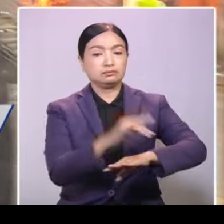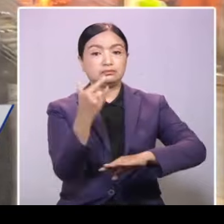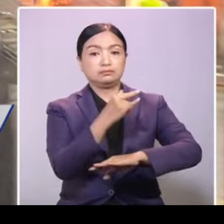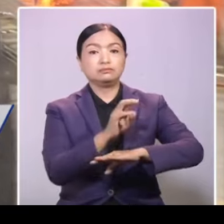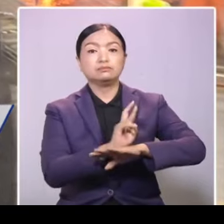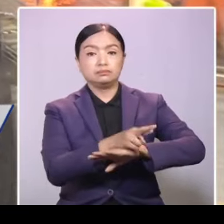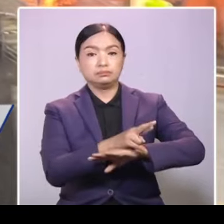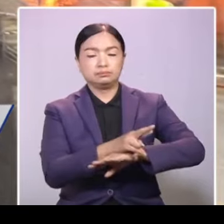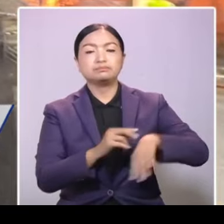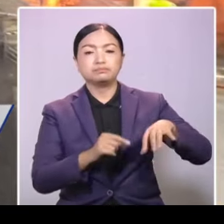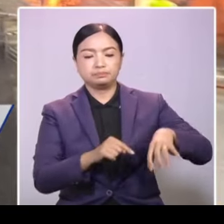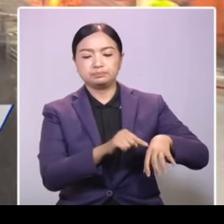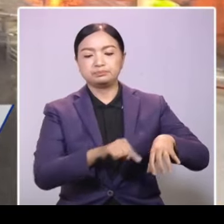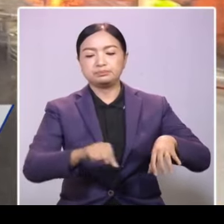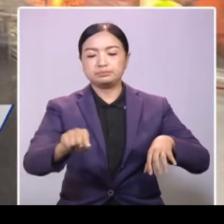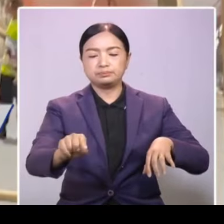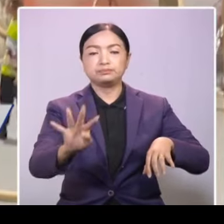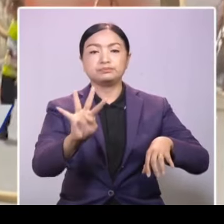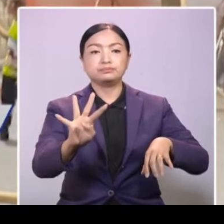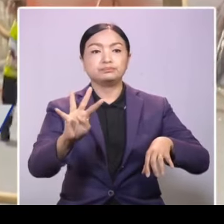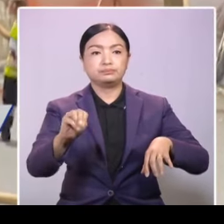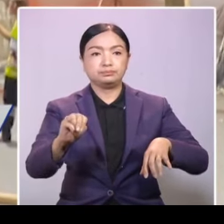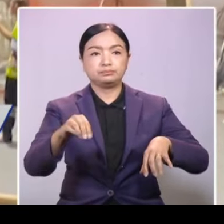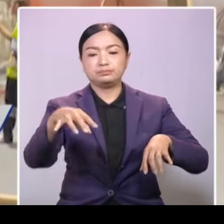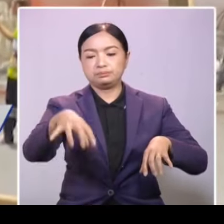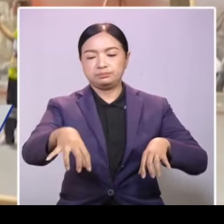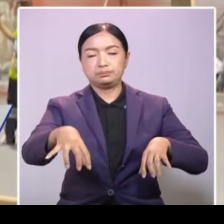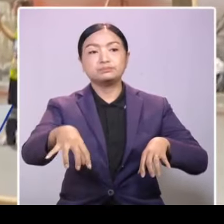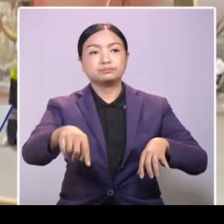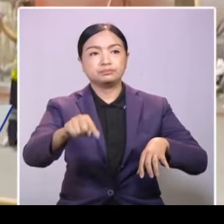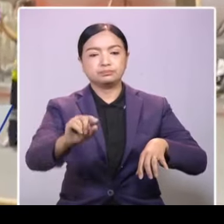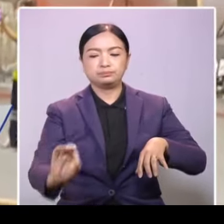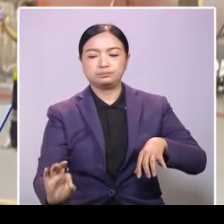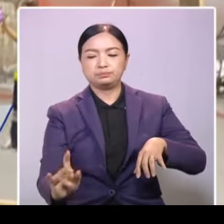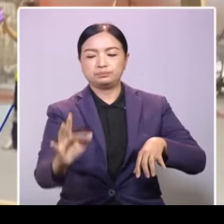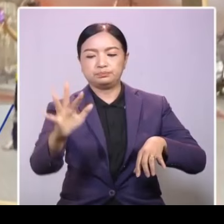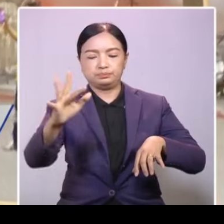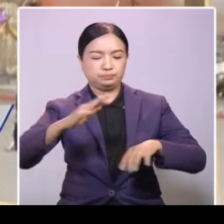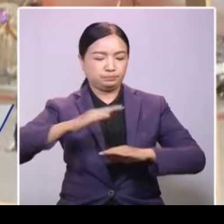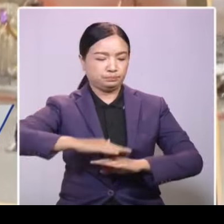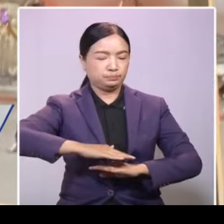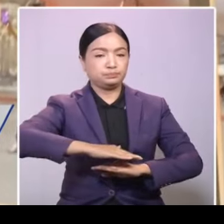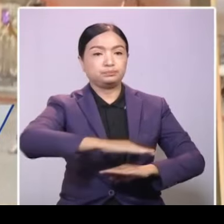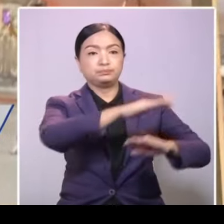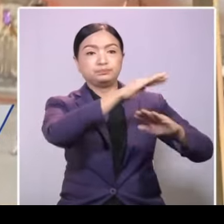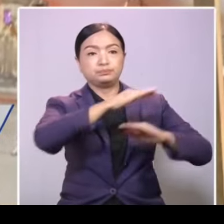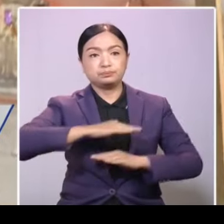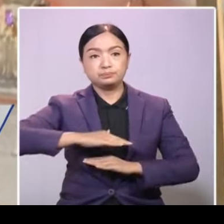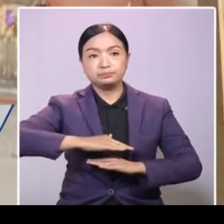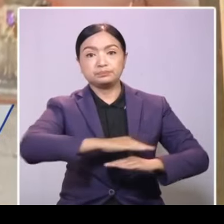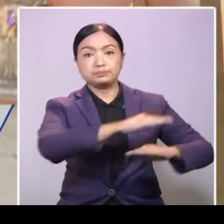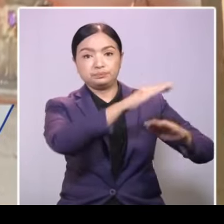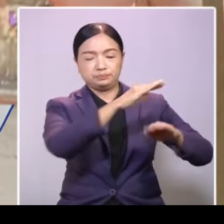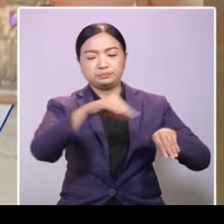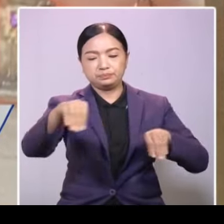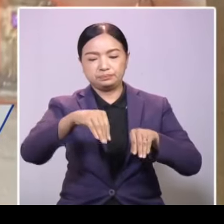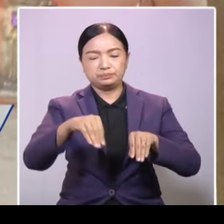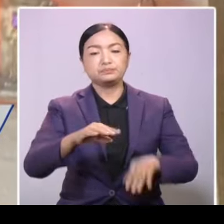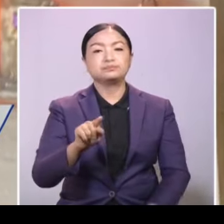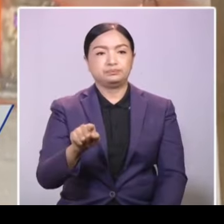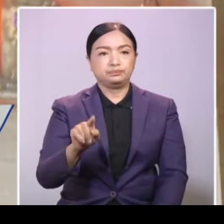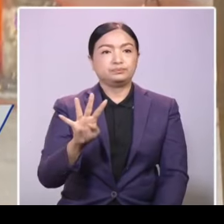คำแหงแค่4เมตร แล้วก็ ใช่เนี่ยค่ะตีนบันไดเลย บันไดเลื่อนเนี่ยอยู่แทบติดเลยอ่ะ ใช่ค่ะแทบจะติดกันเลยนะคะ